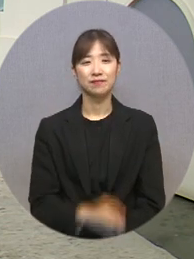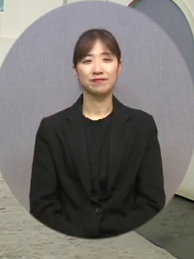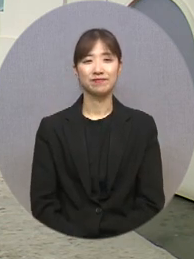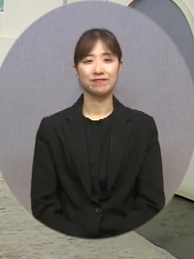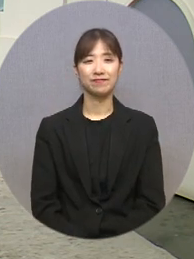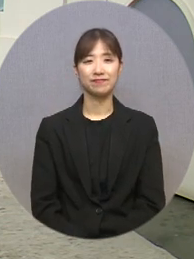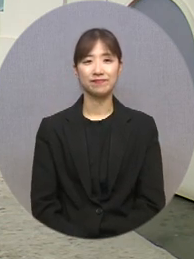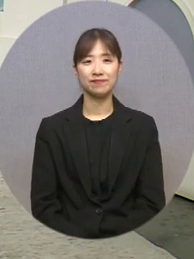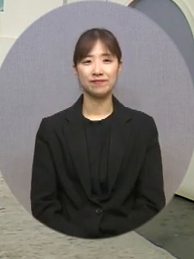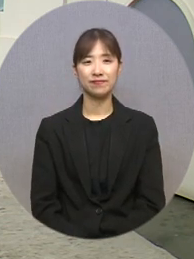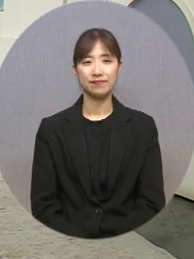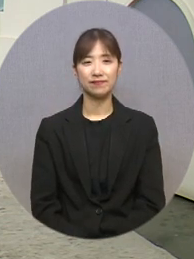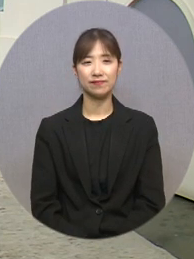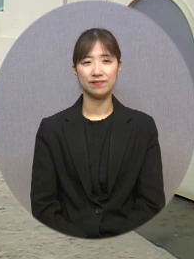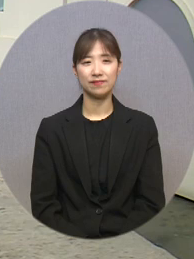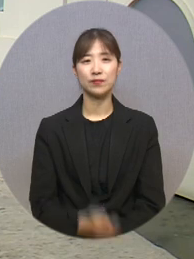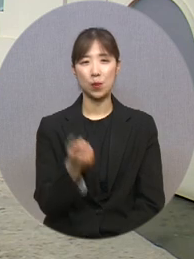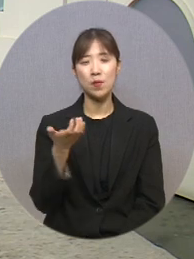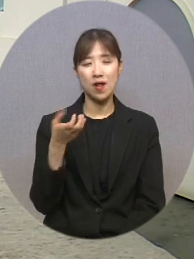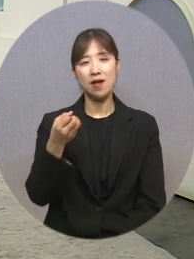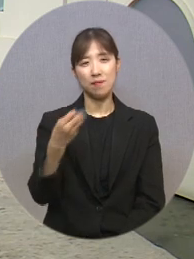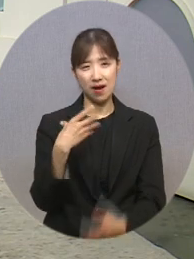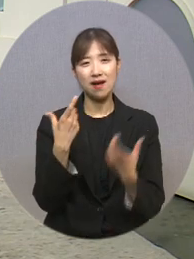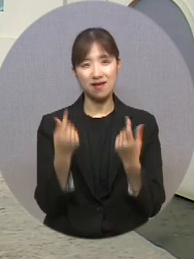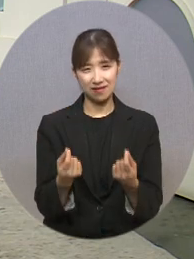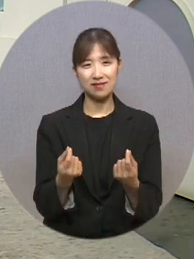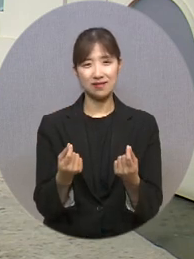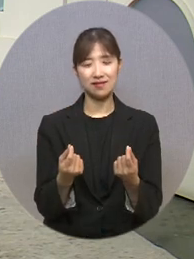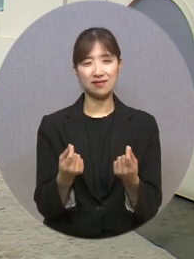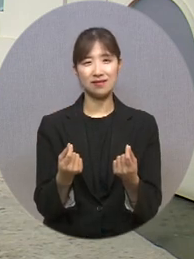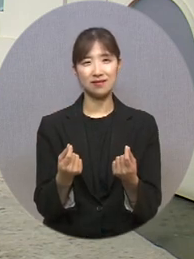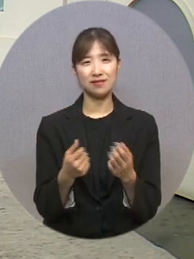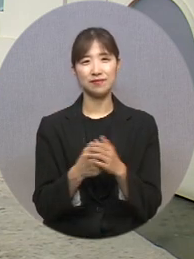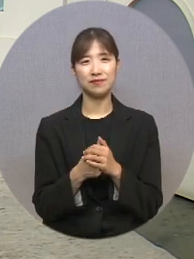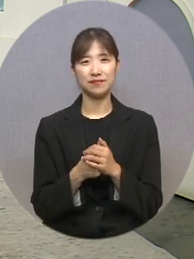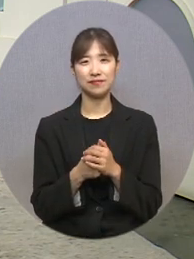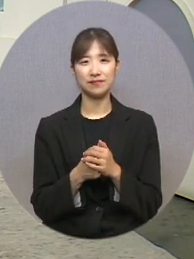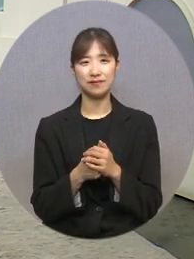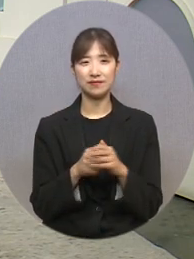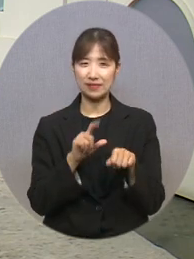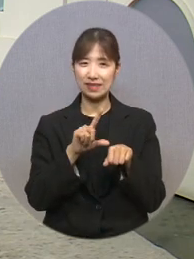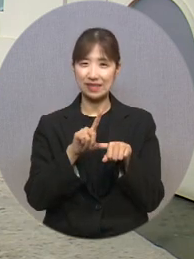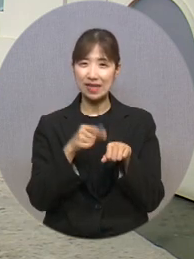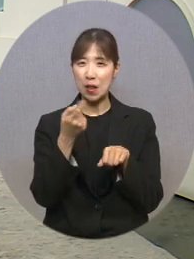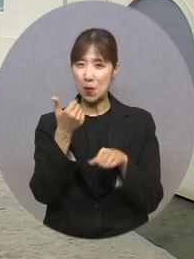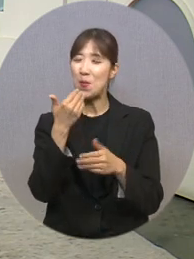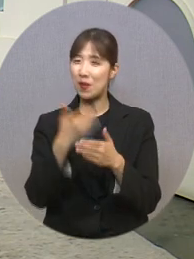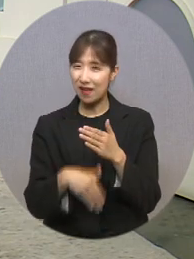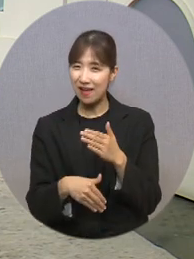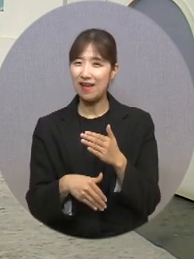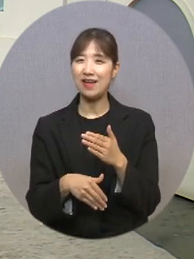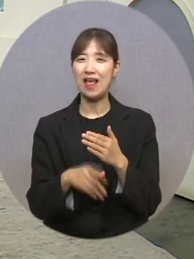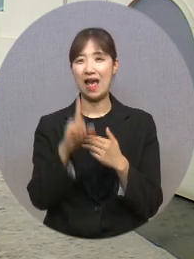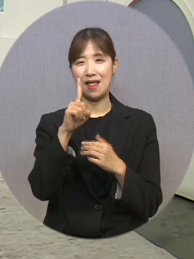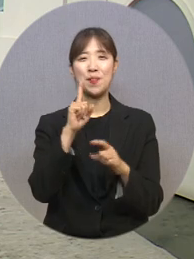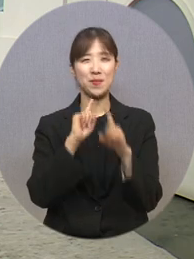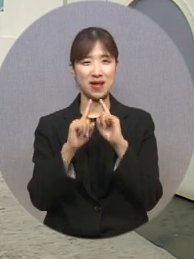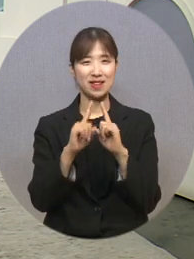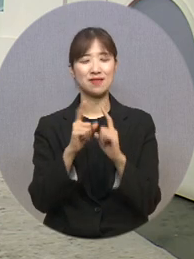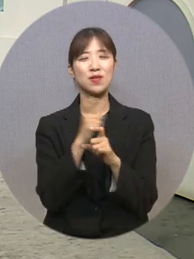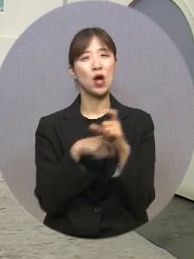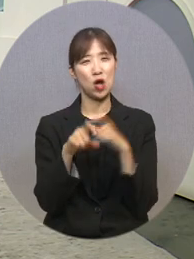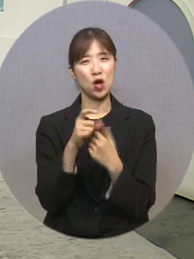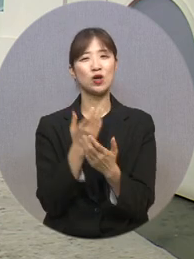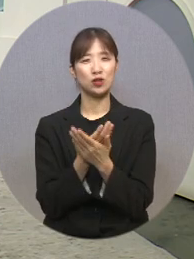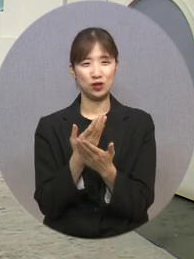그 조금 전에도 얘기를 주셨지만은 좀 시간이 남으니까 한 말씀만 더